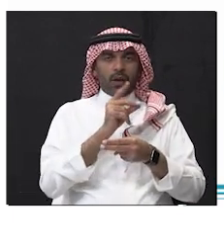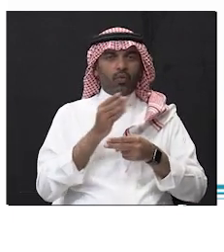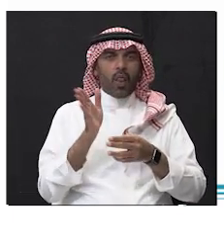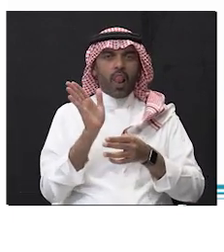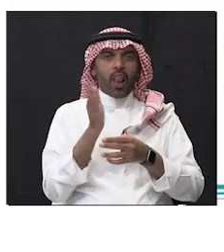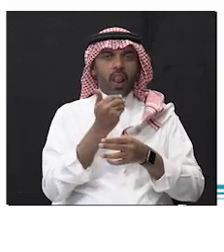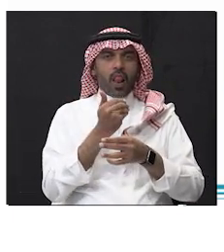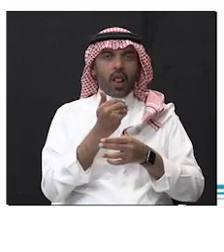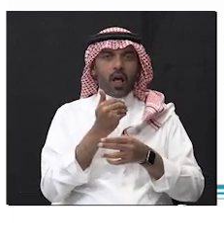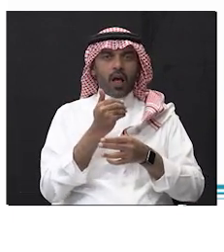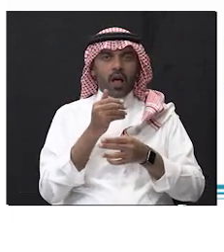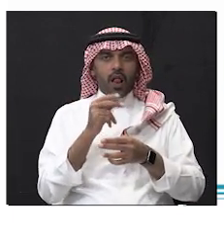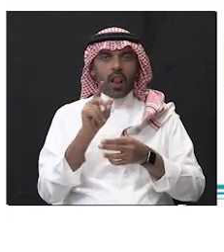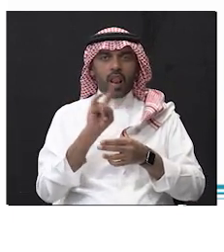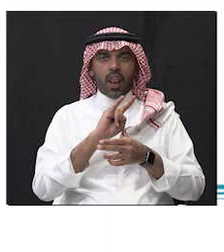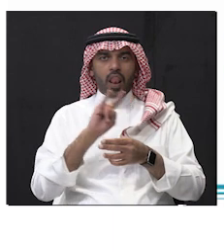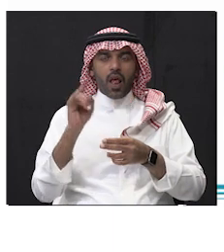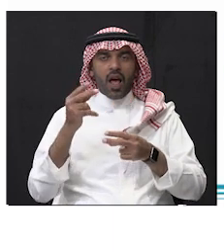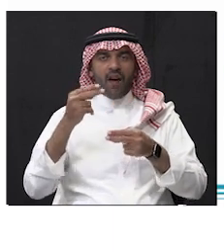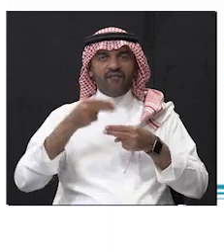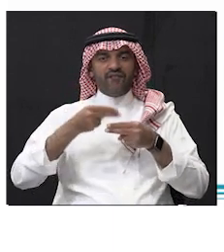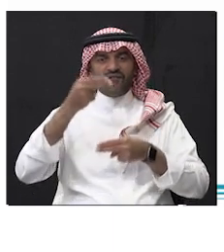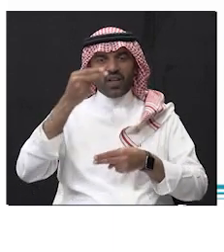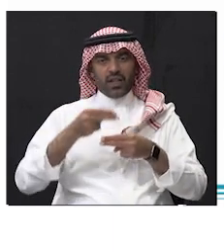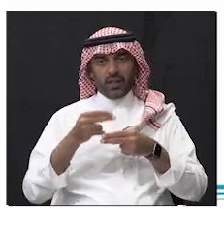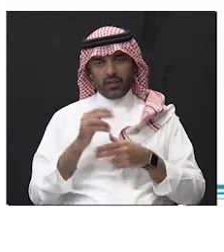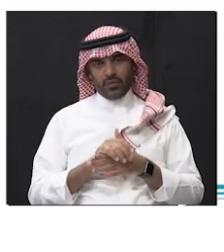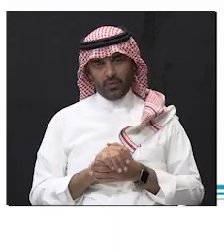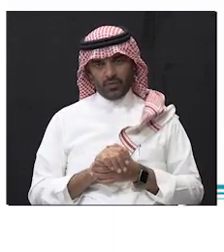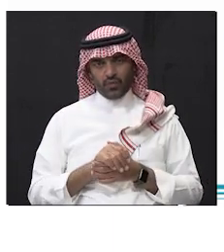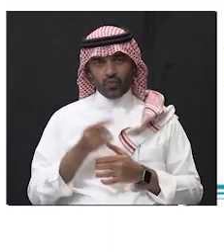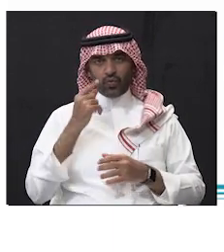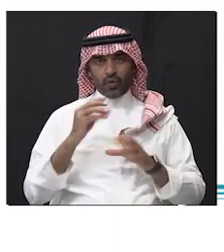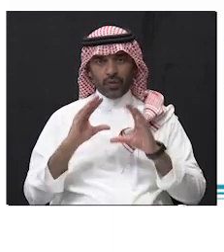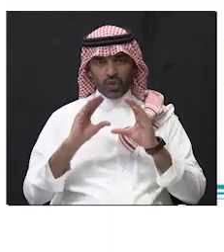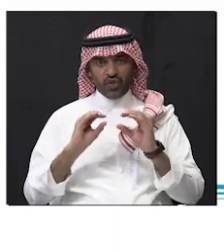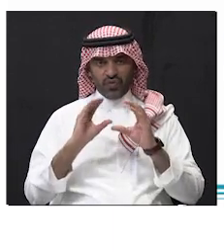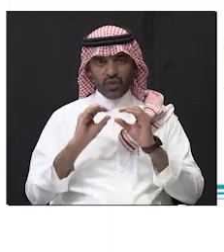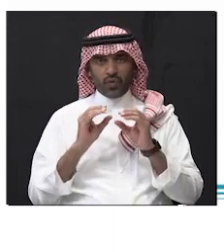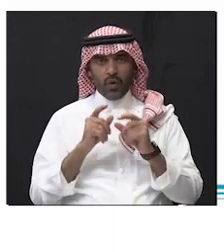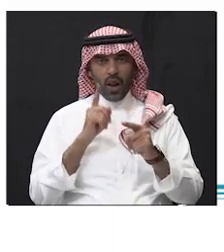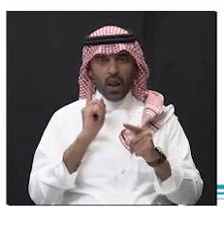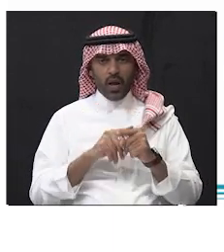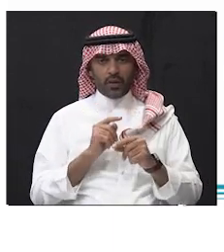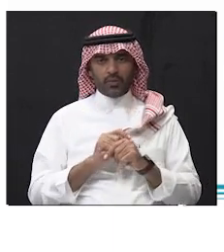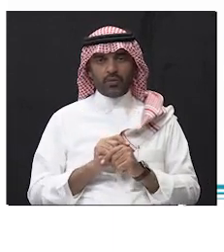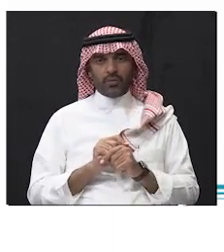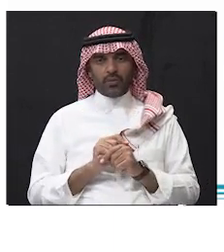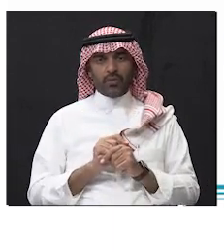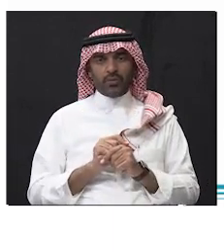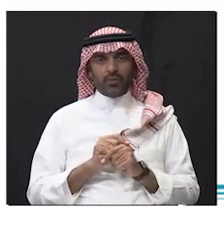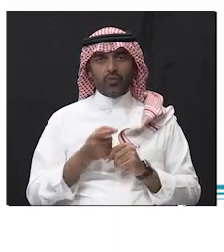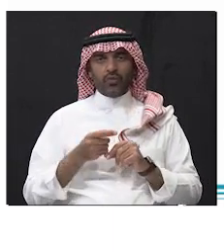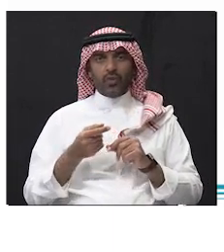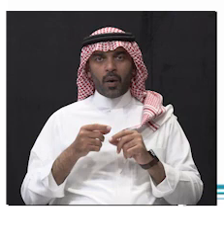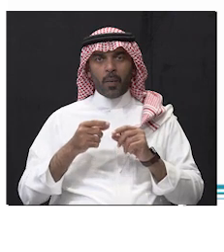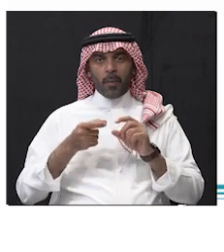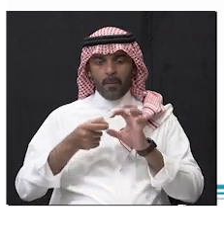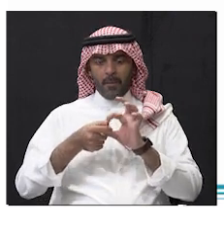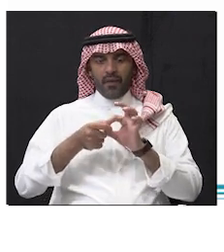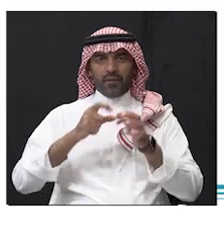تصف تركيب كل من الإسفنجيات واللاسعات، نحدد الصفات المستخدمة في تصنيف المفصليات،